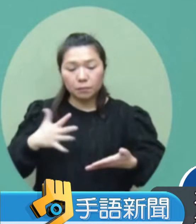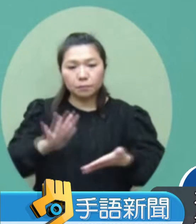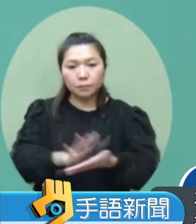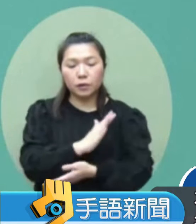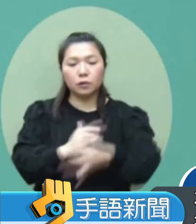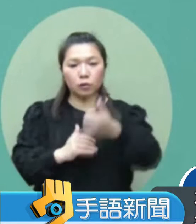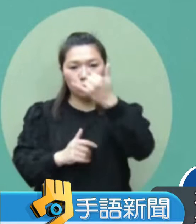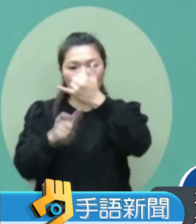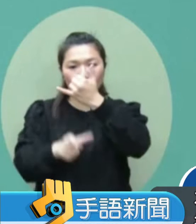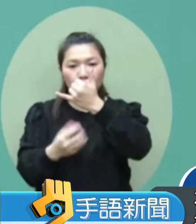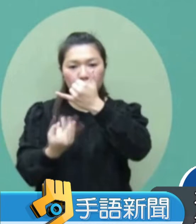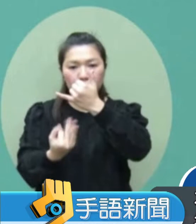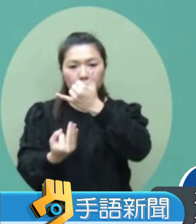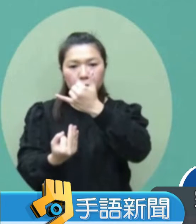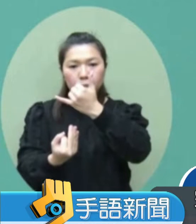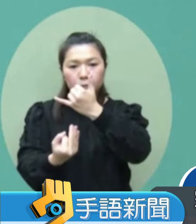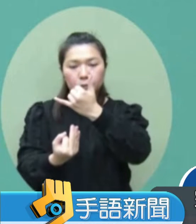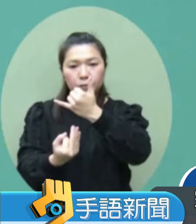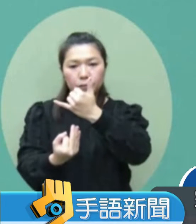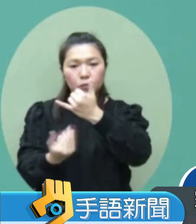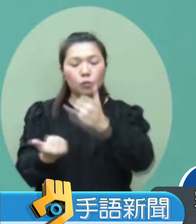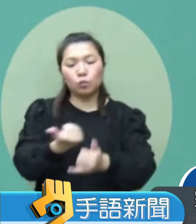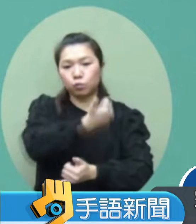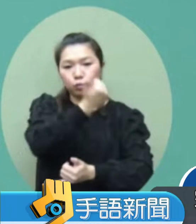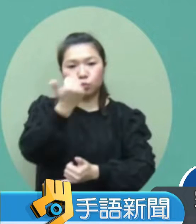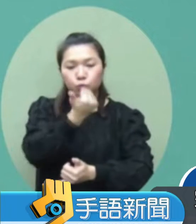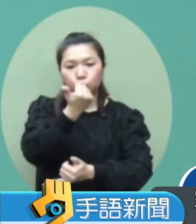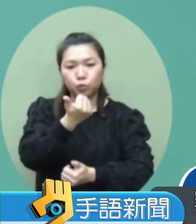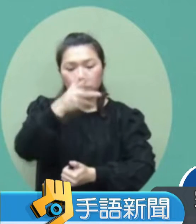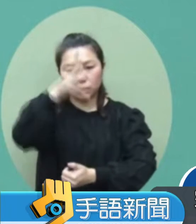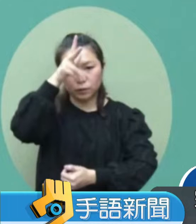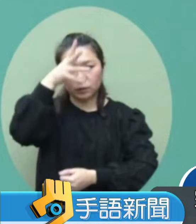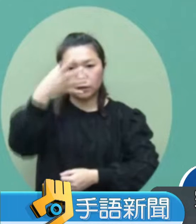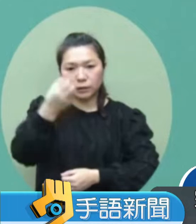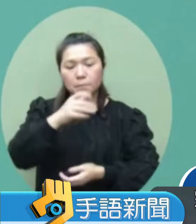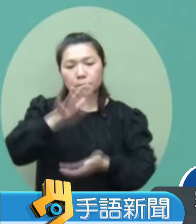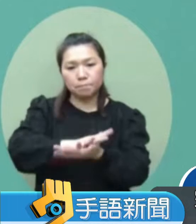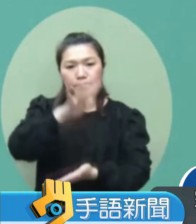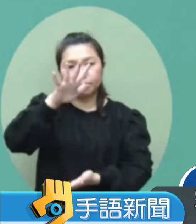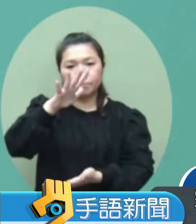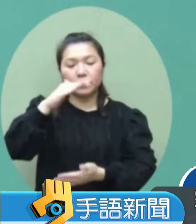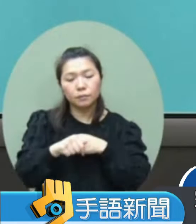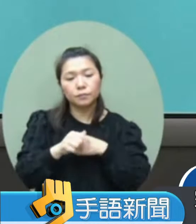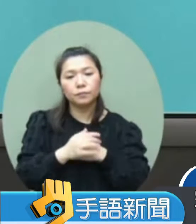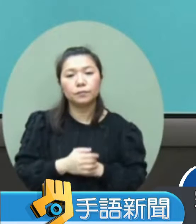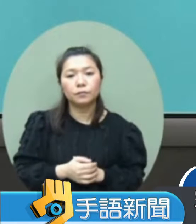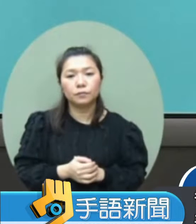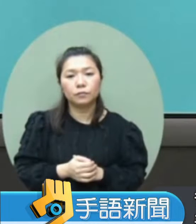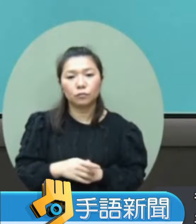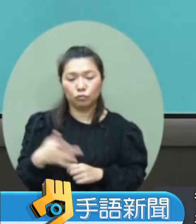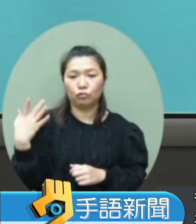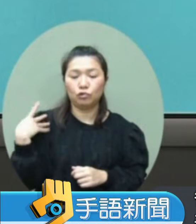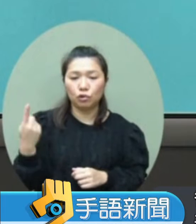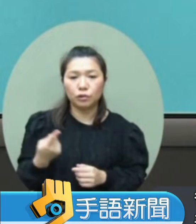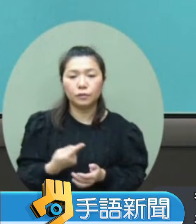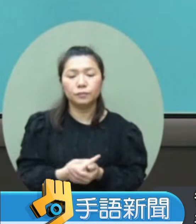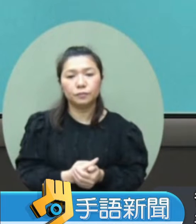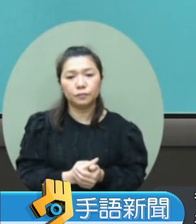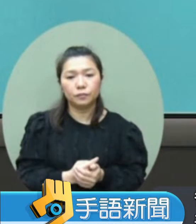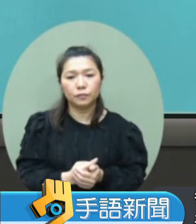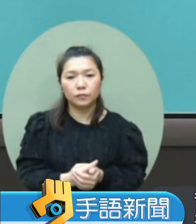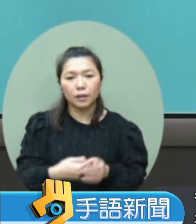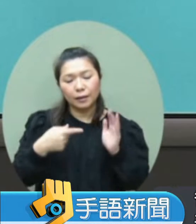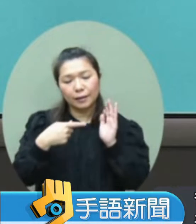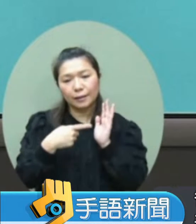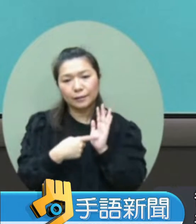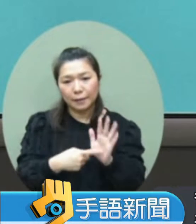年6月30日就完成了行政长官5年的任期。 香港特首林郑月娥